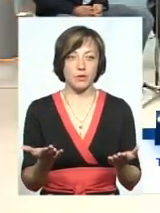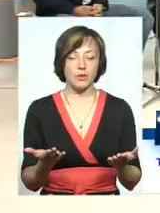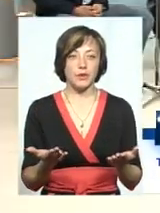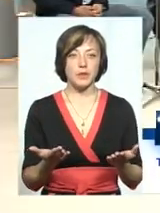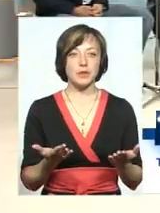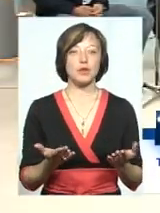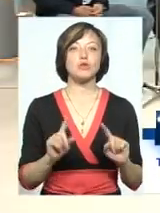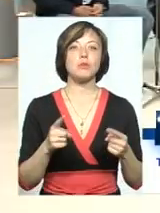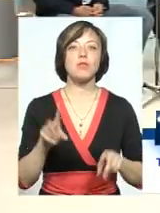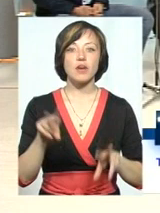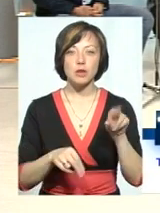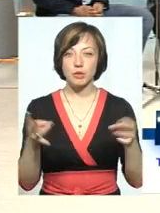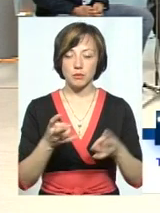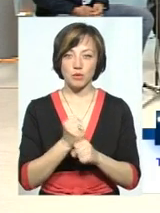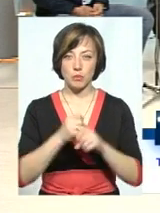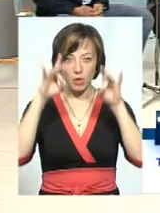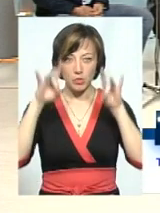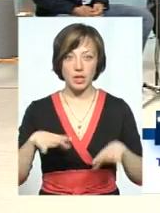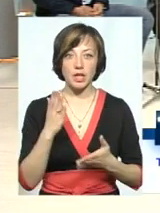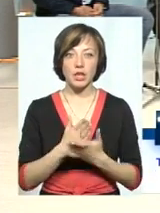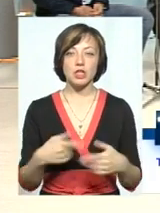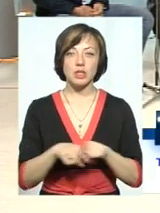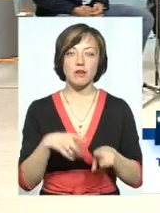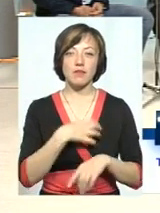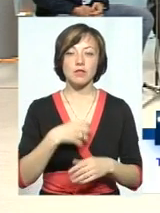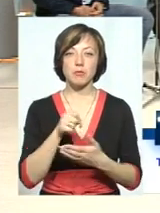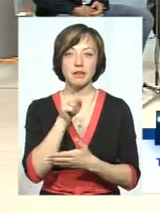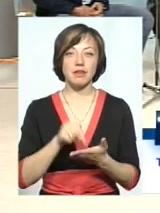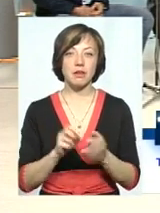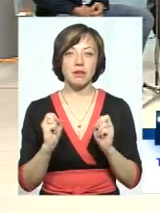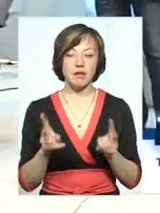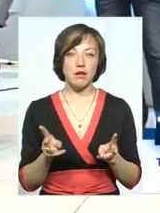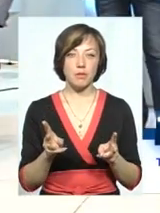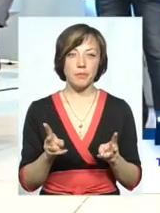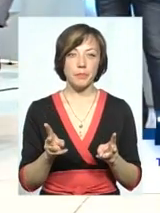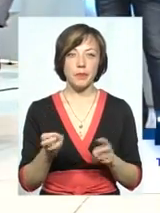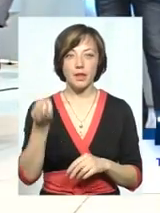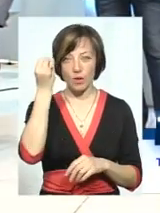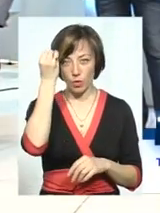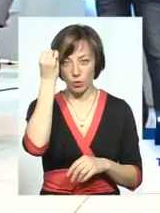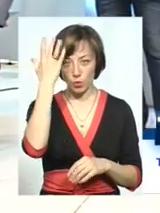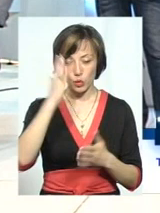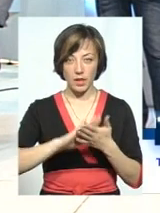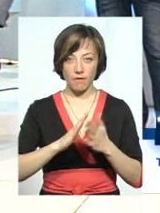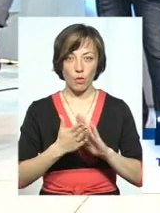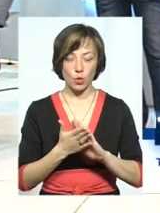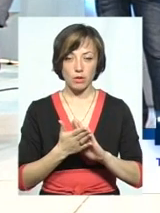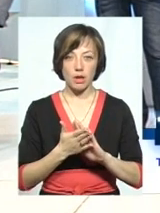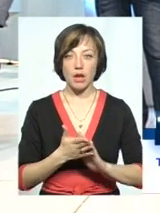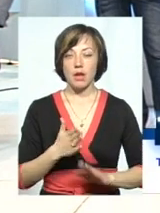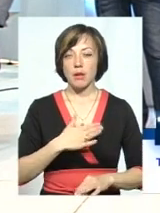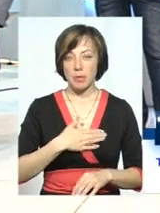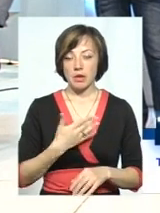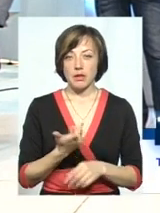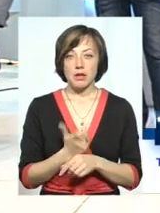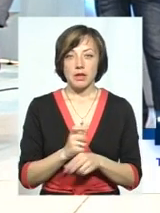думку, чому я вважаю, що потрібно було робити раптово. Тому що є ще таке важливе питання, як культурний фон. Тому що, ну, як на мене,